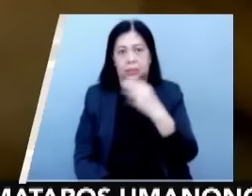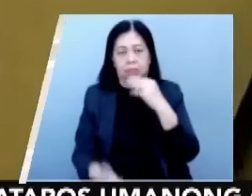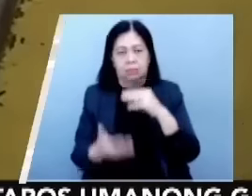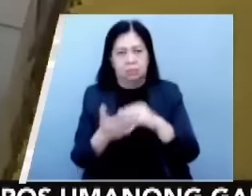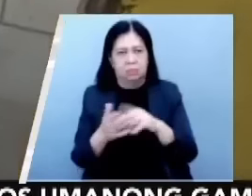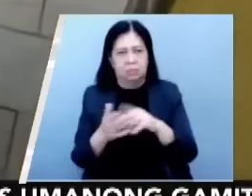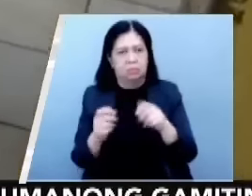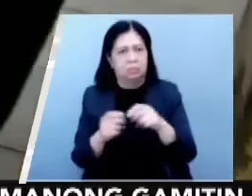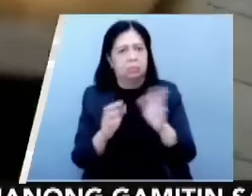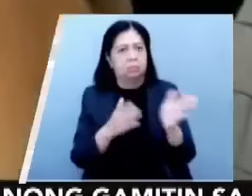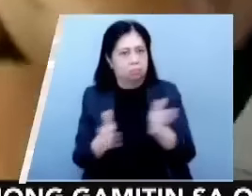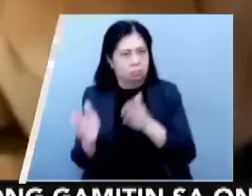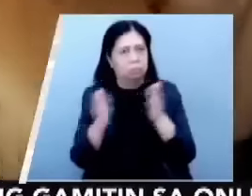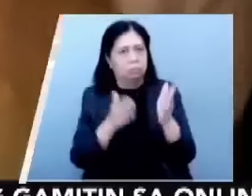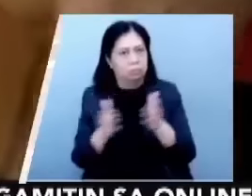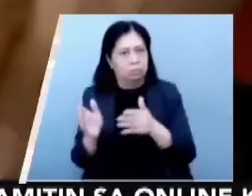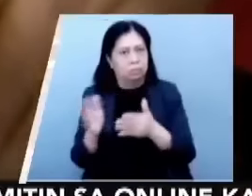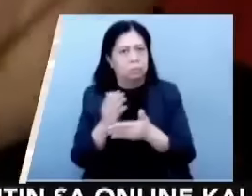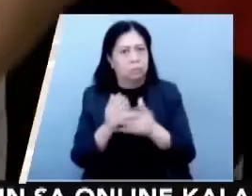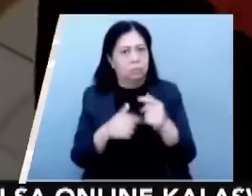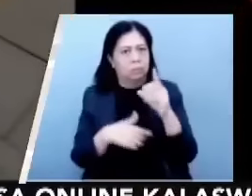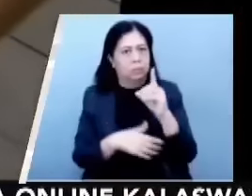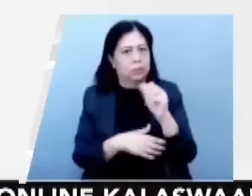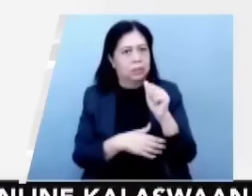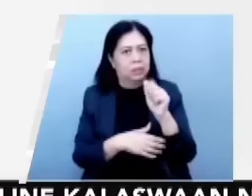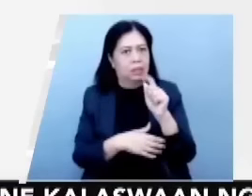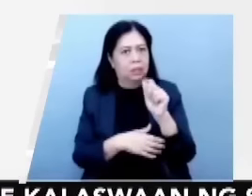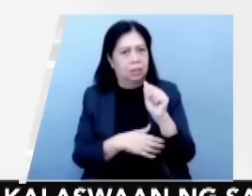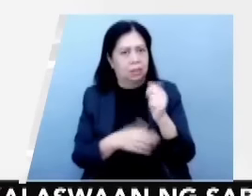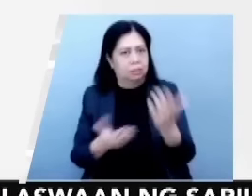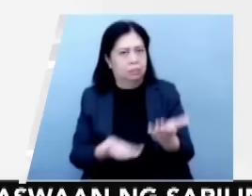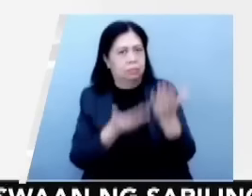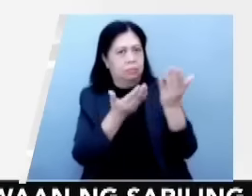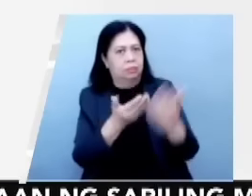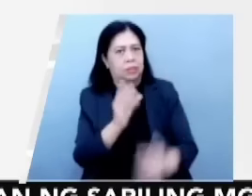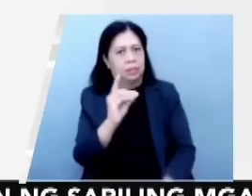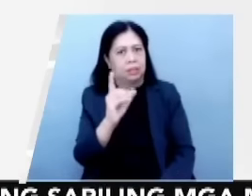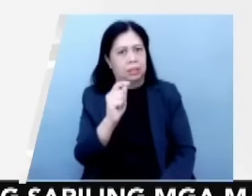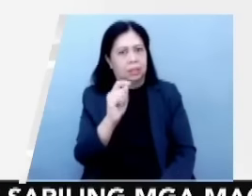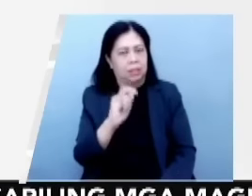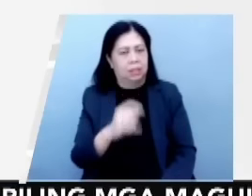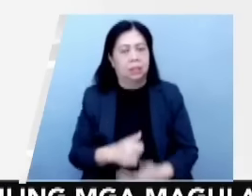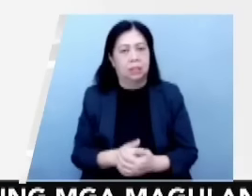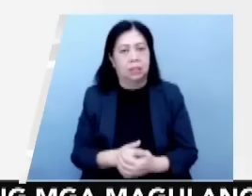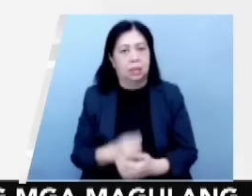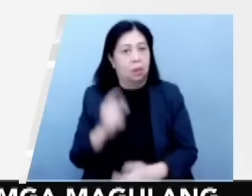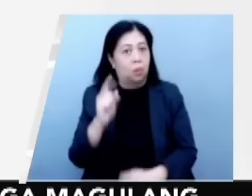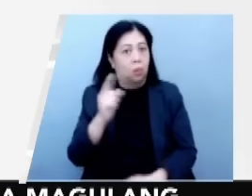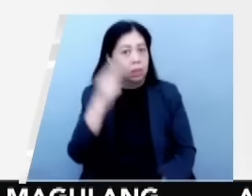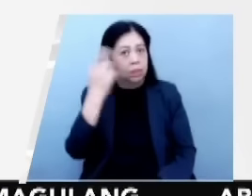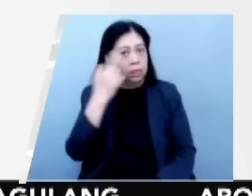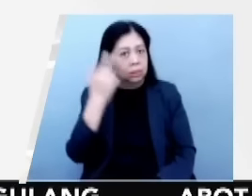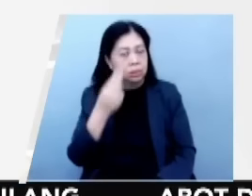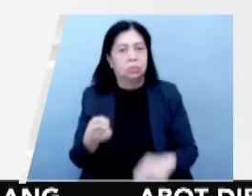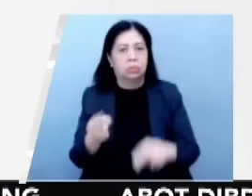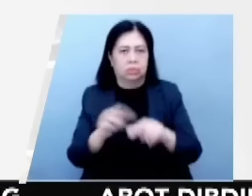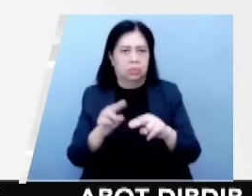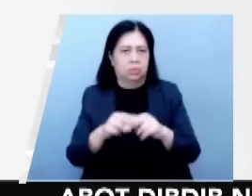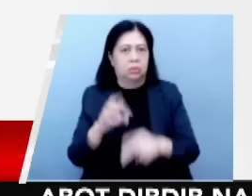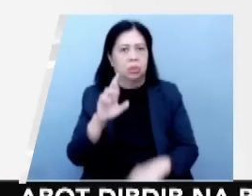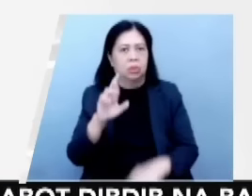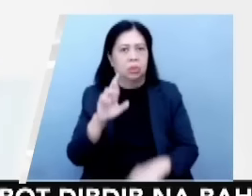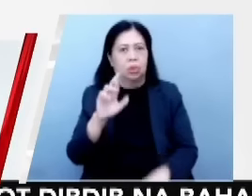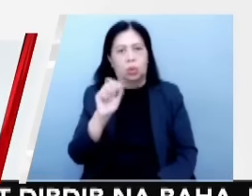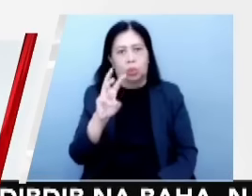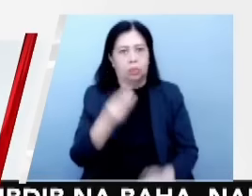nila ang ilang datos para isumite sa DTI. Yung usual reason po ay increasing prices of raw materials. Yung iba nga